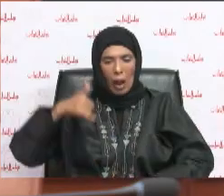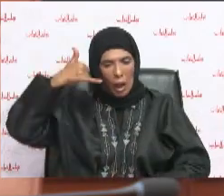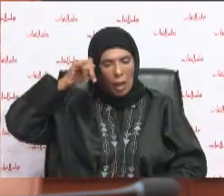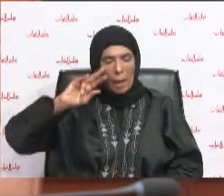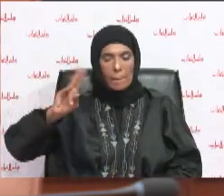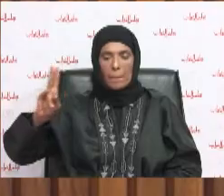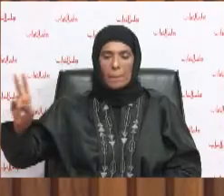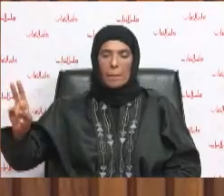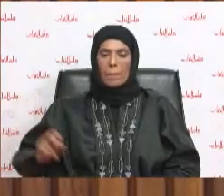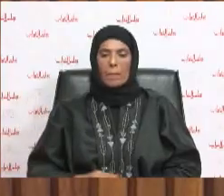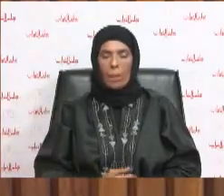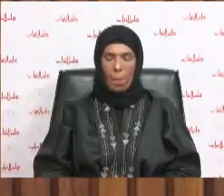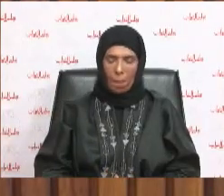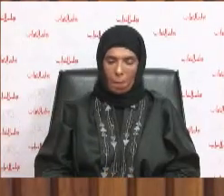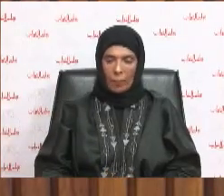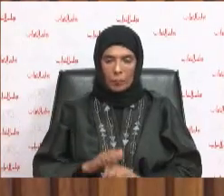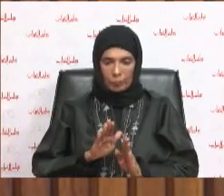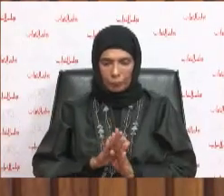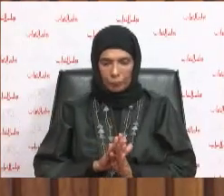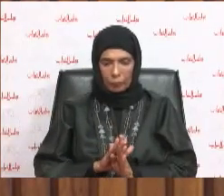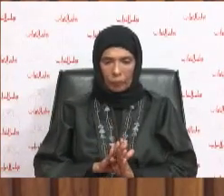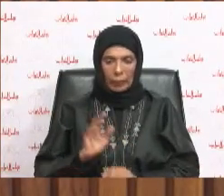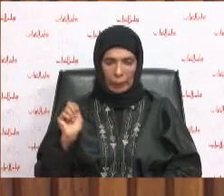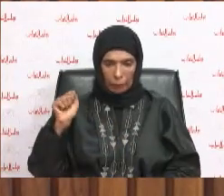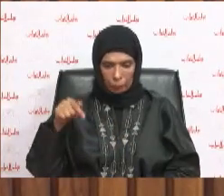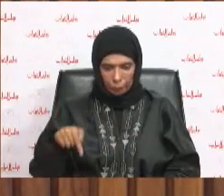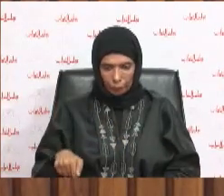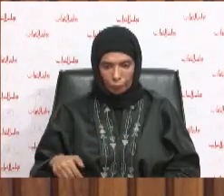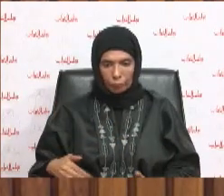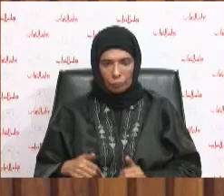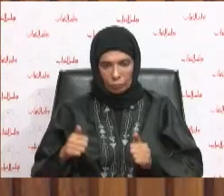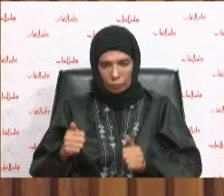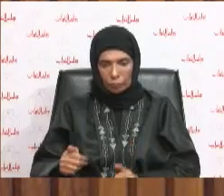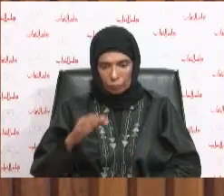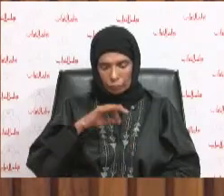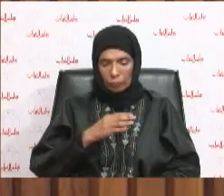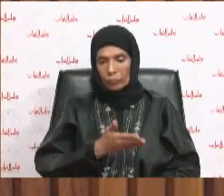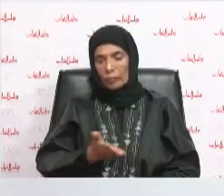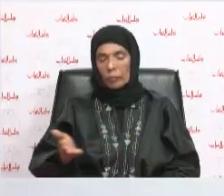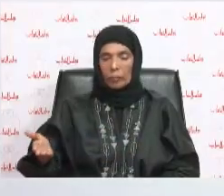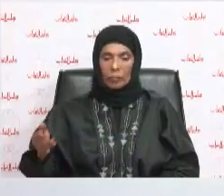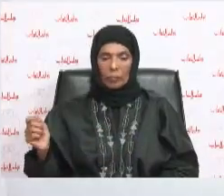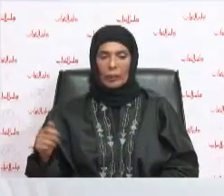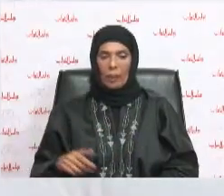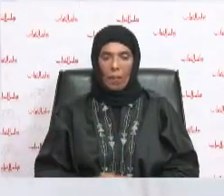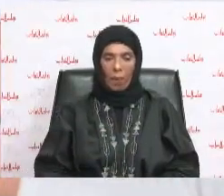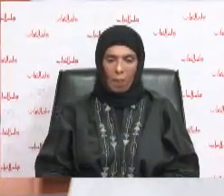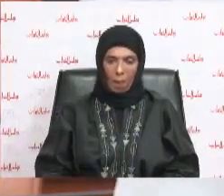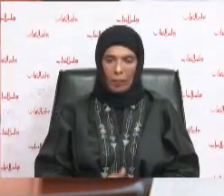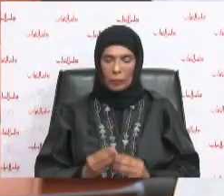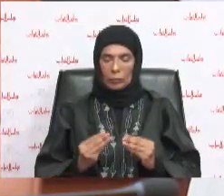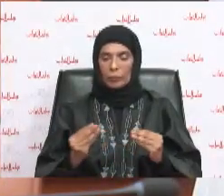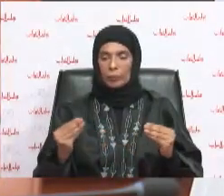وعلى يعني تمكين دعم البحريني في قطاع الأمن الغذائي لتحقيق المصلحة العامة، المصلحة الوطنية طبعا. فهناك كثير